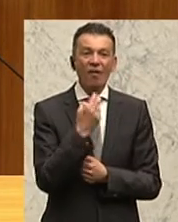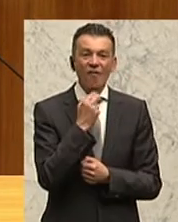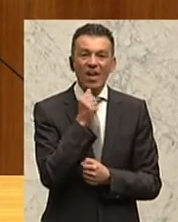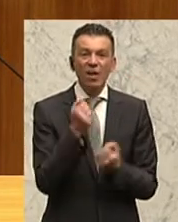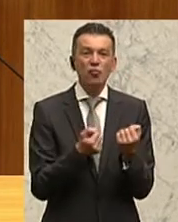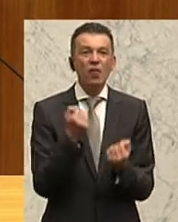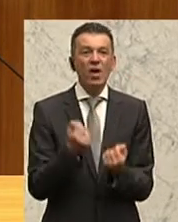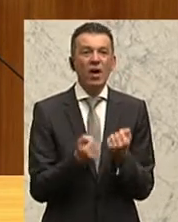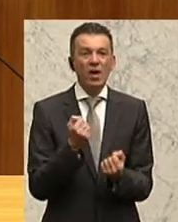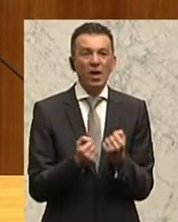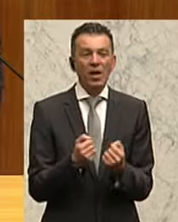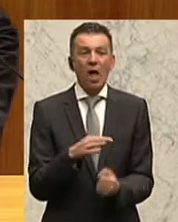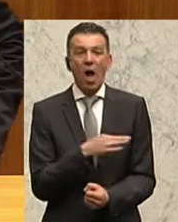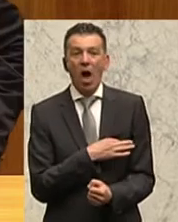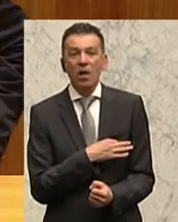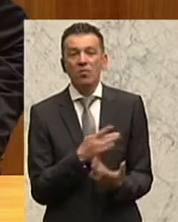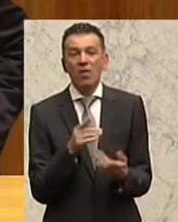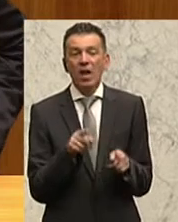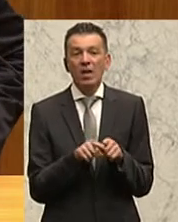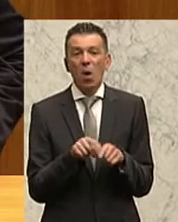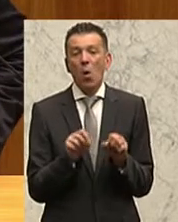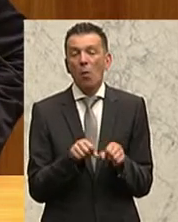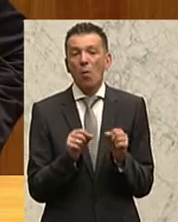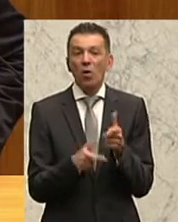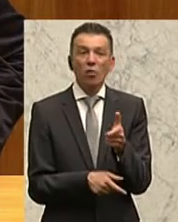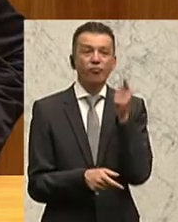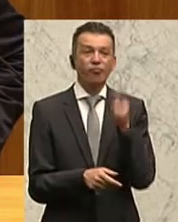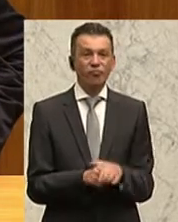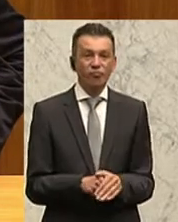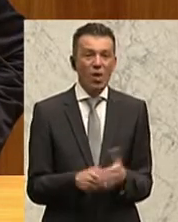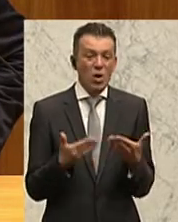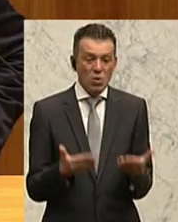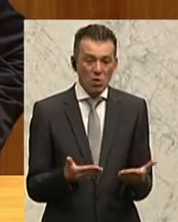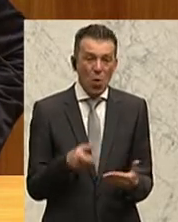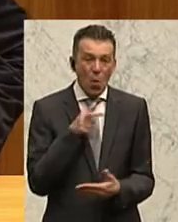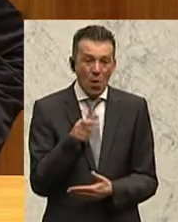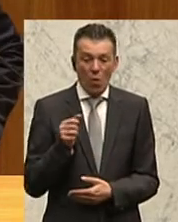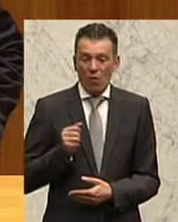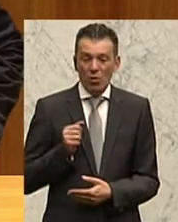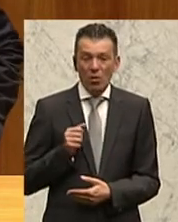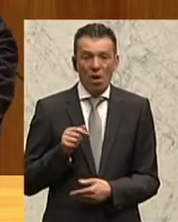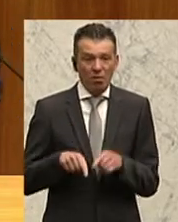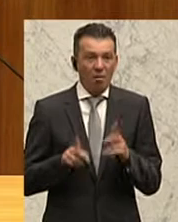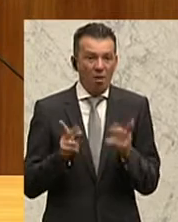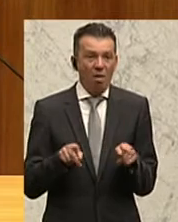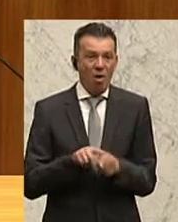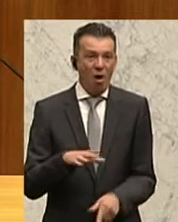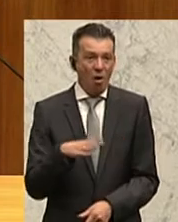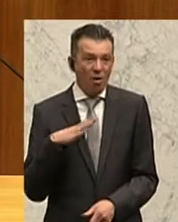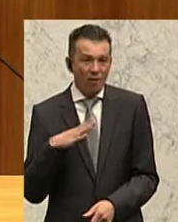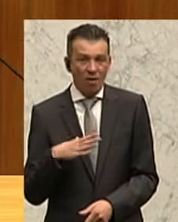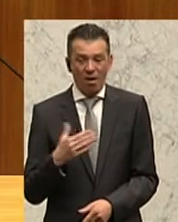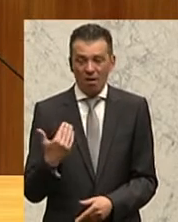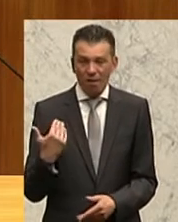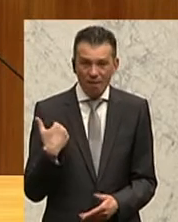einmal geschossen werden kann. Ja, das ist so bei Soldaten, dass dieser Beruf durchaus auch gefährlich sein kann. Das hat es auch immer schon wieder gegeben. Sie werden ja auch